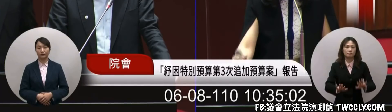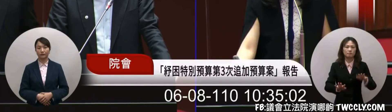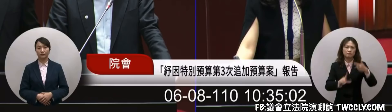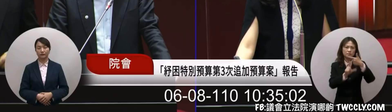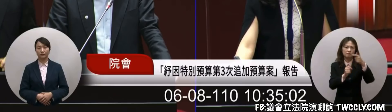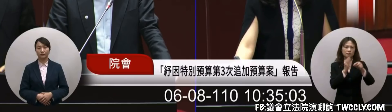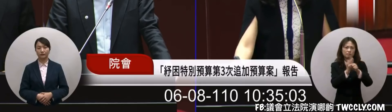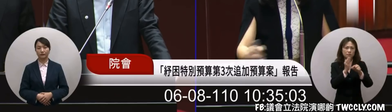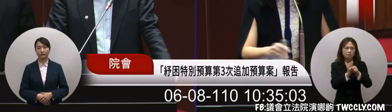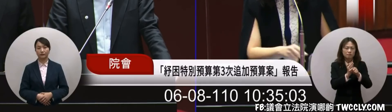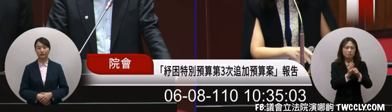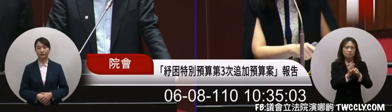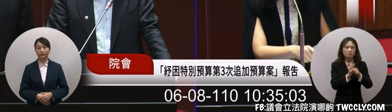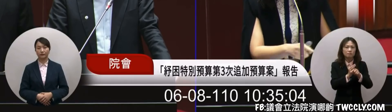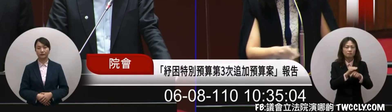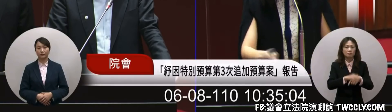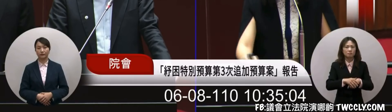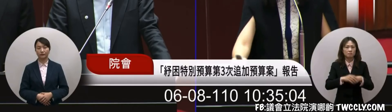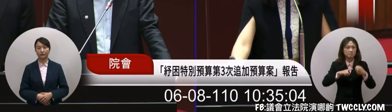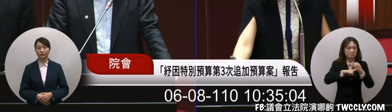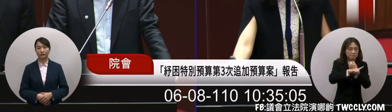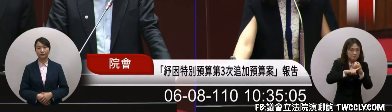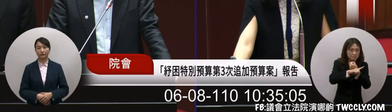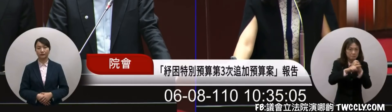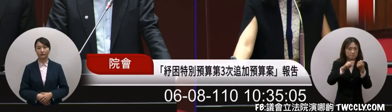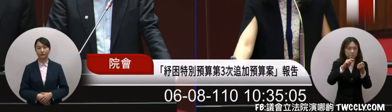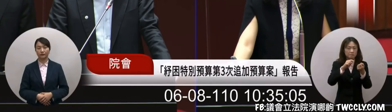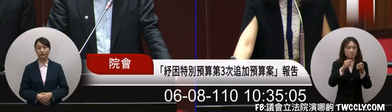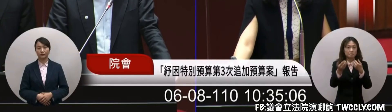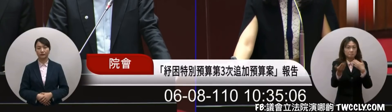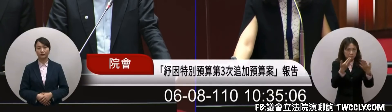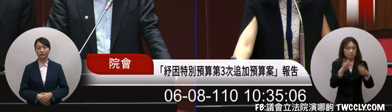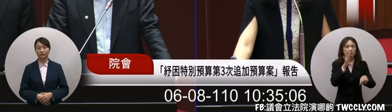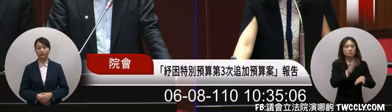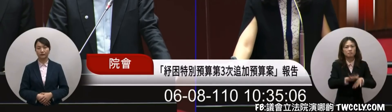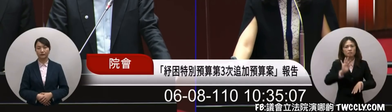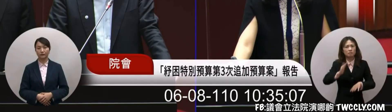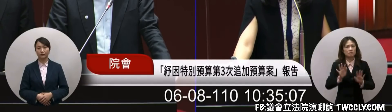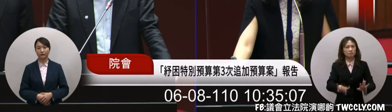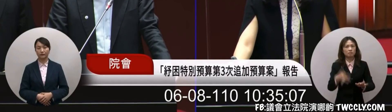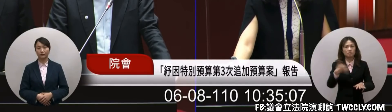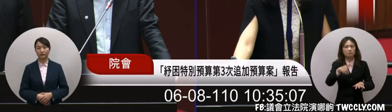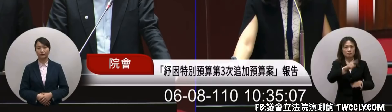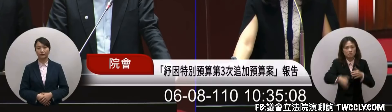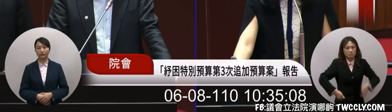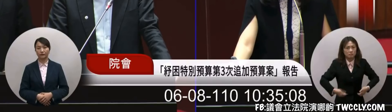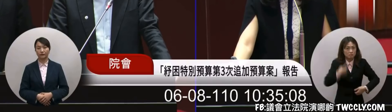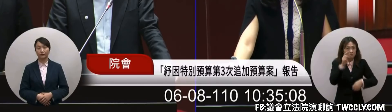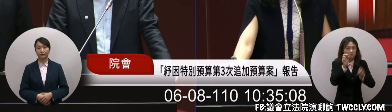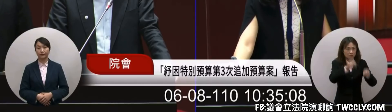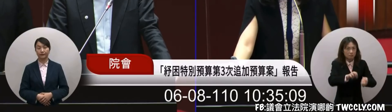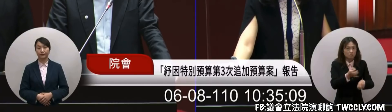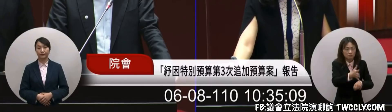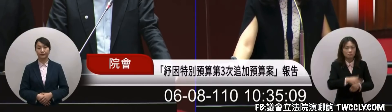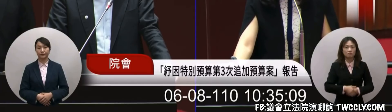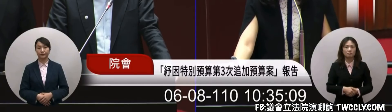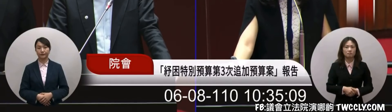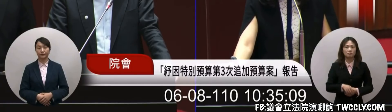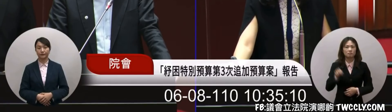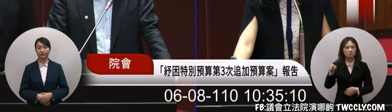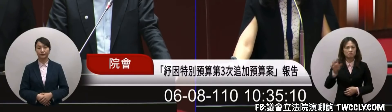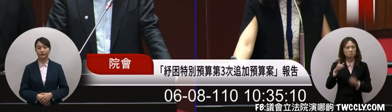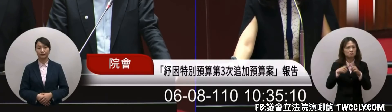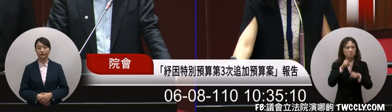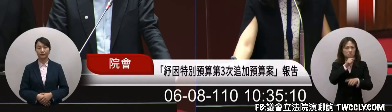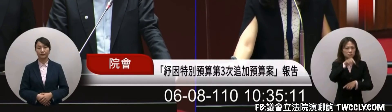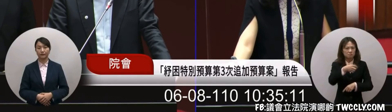急什么？今天我们看到谢思明计划主持人，高端的主持人，他也在他的脸书上面特别强调，他对于这个合约有非常大的疑